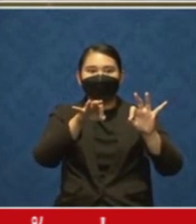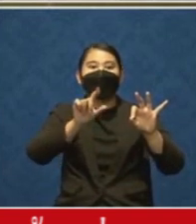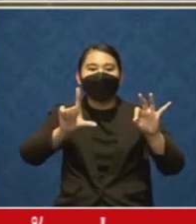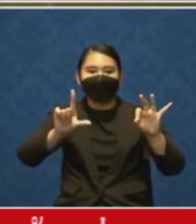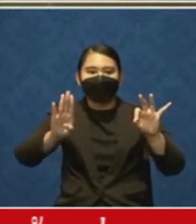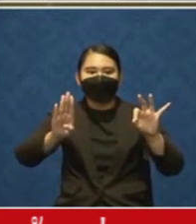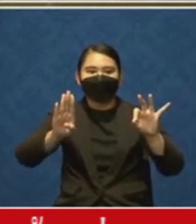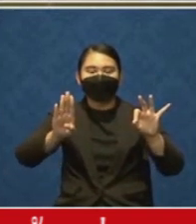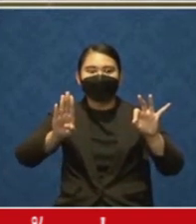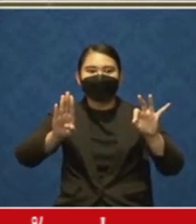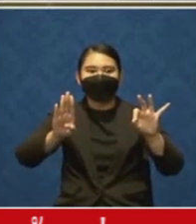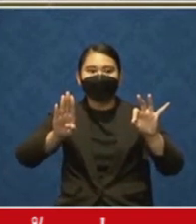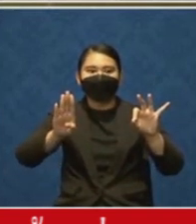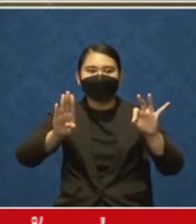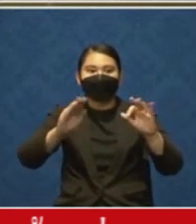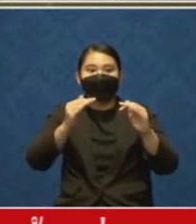ล้านบาทครับ